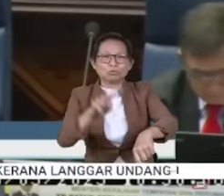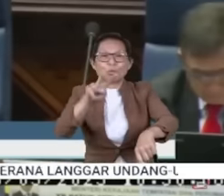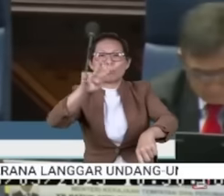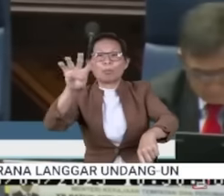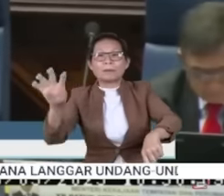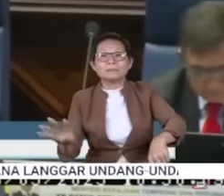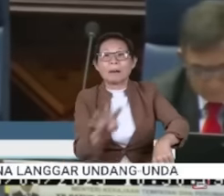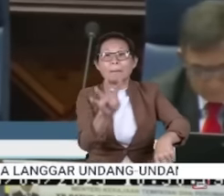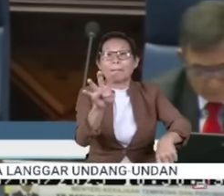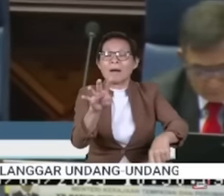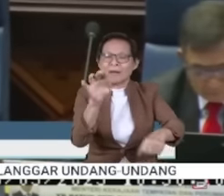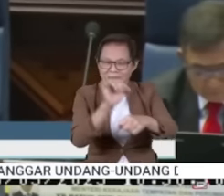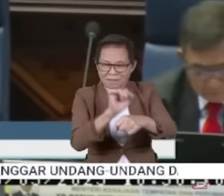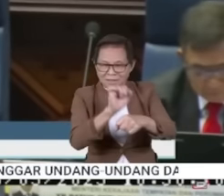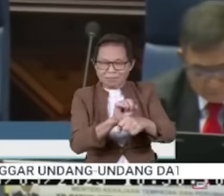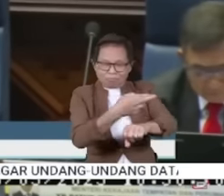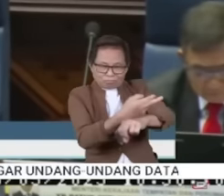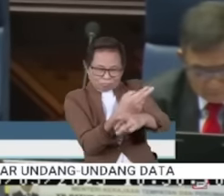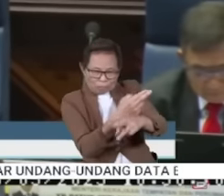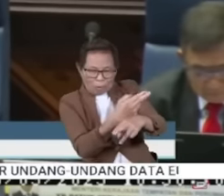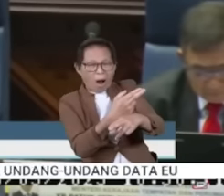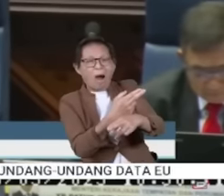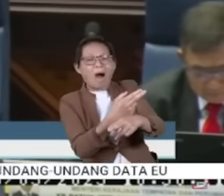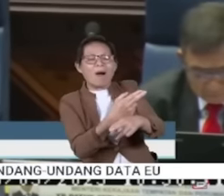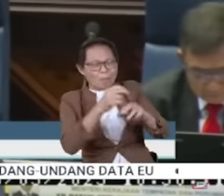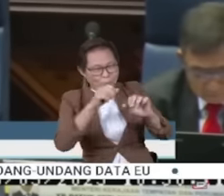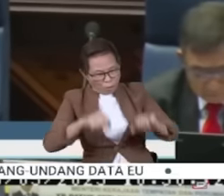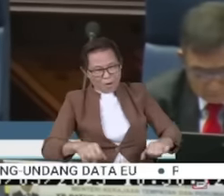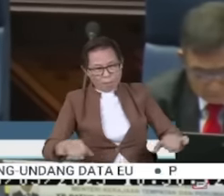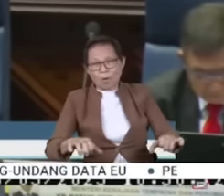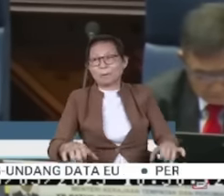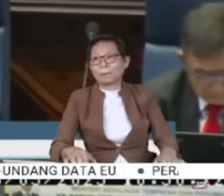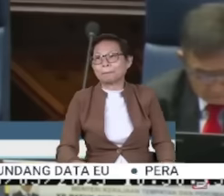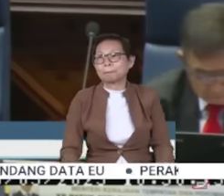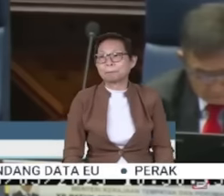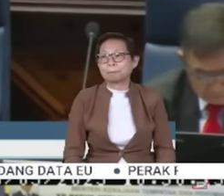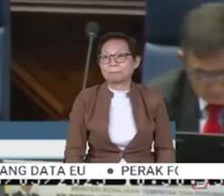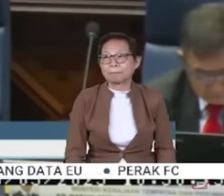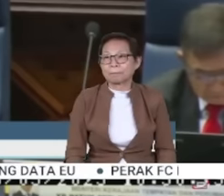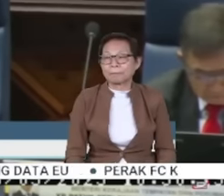24 jam agar kerja kerja perbaikan dapat dilaksanakan